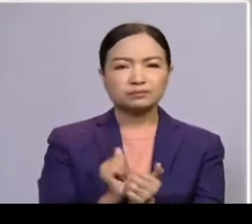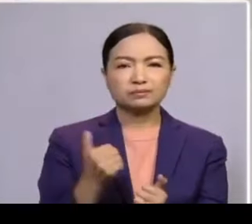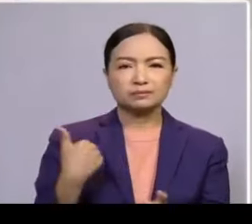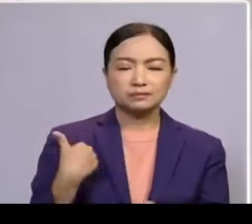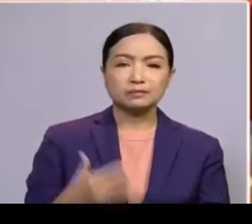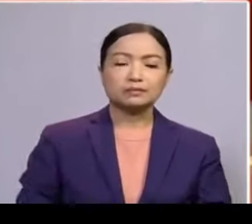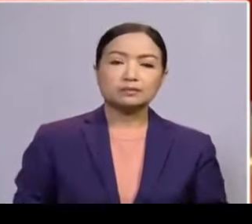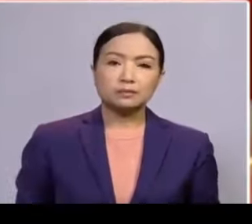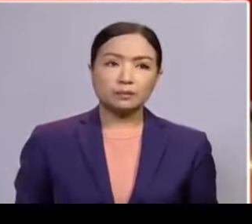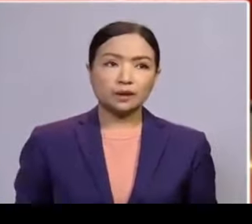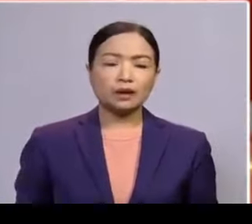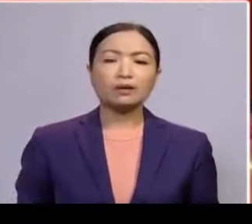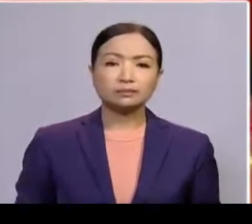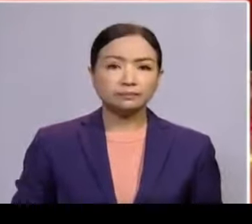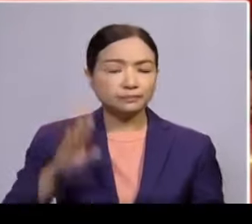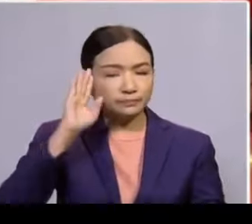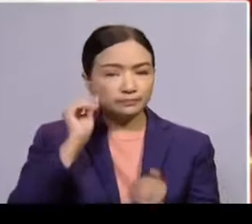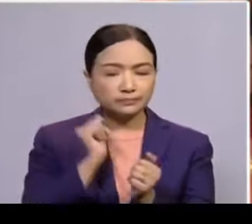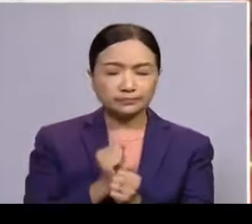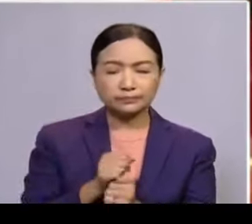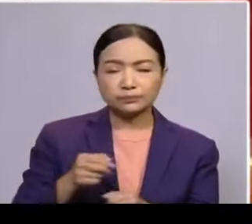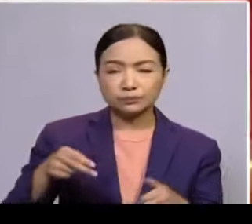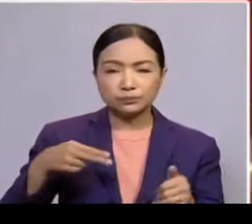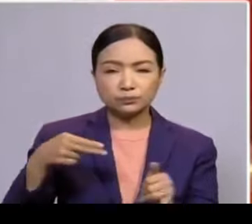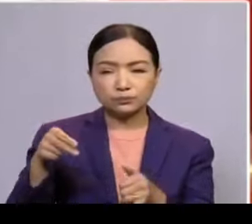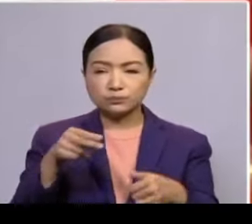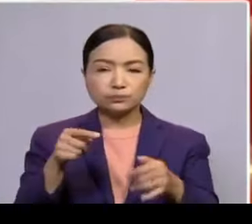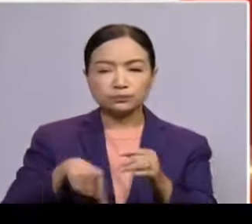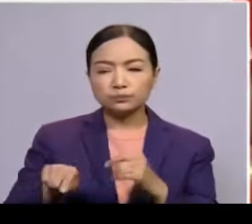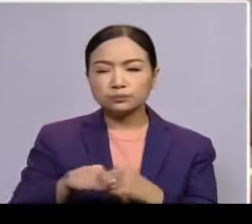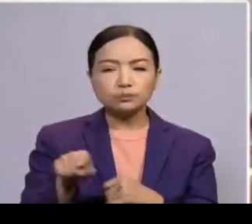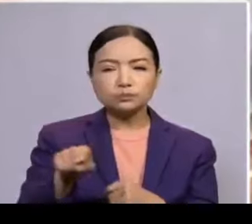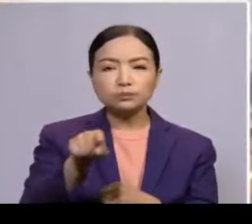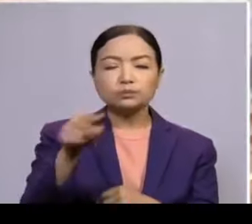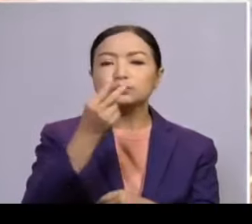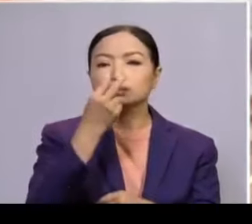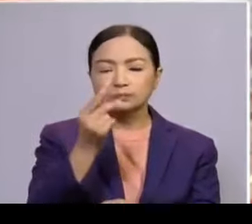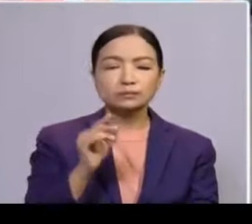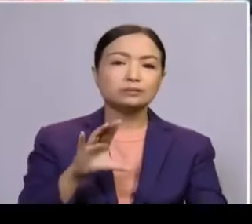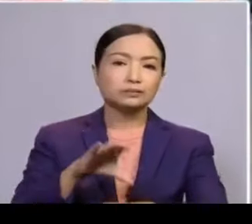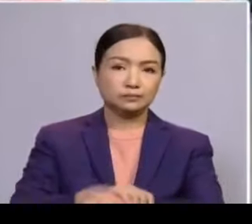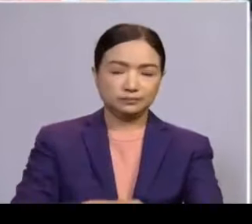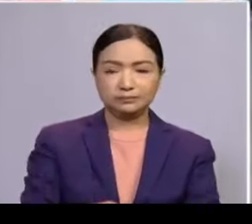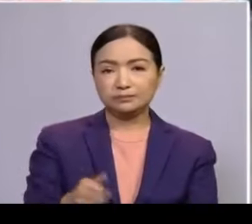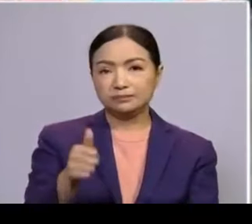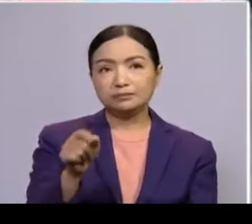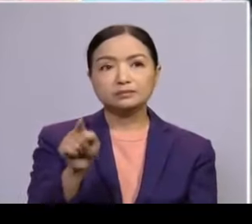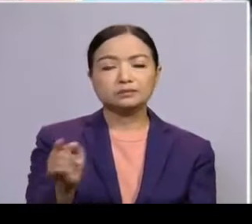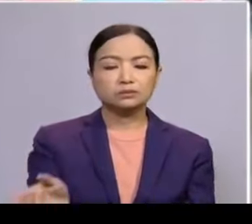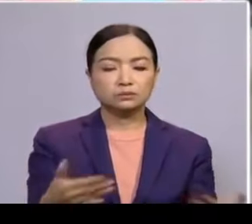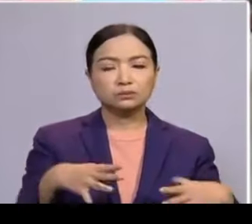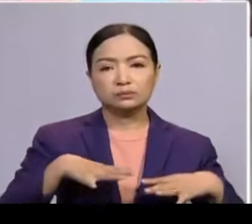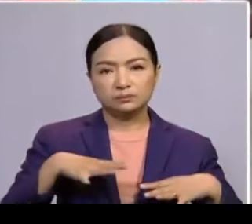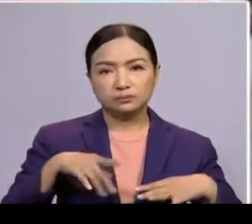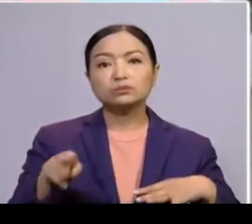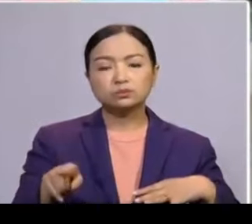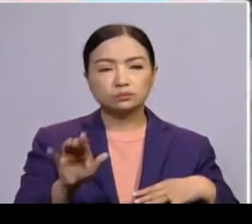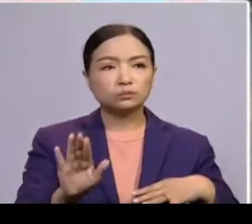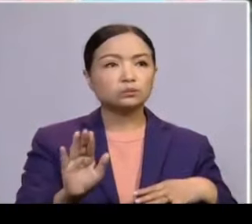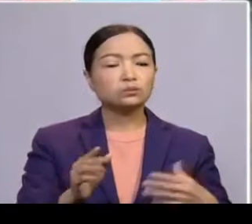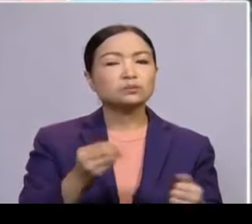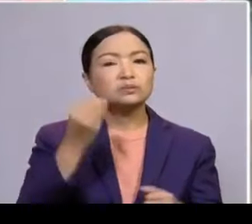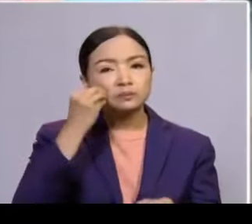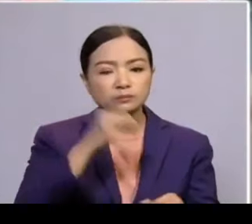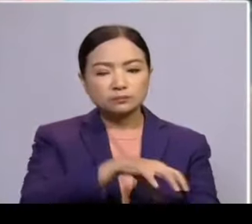โดยหลังเกิดเหตุตำรวจแกะรอยจากกล้องวงจรปิดไปหาเบาะแสคนร้ายก่อนที่จะไปจับกุมได้คาห้องพักเลยอยู่